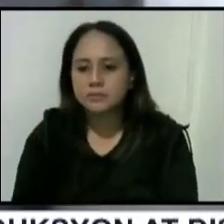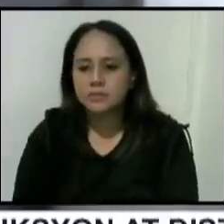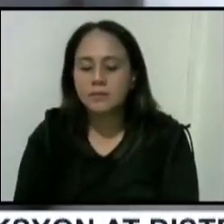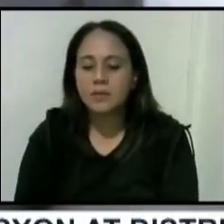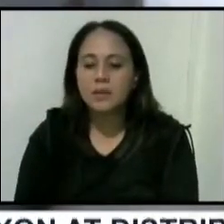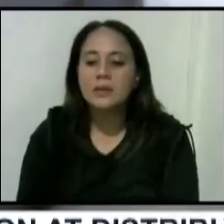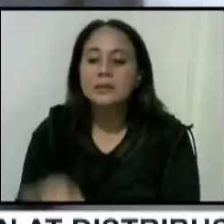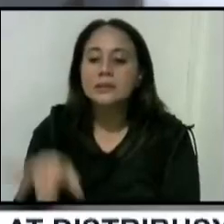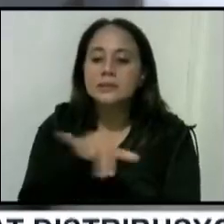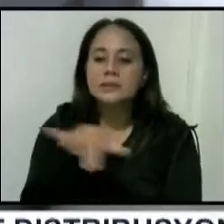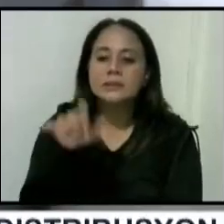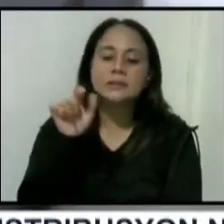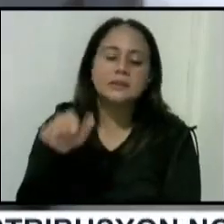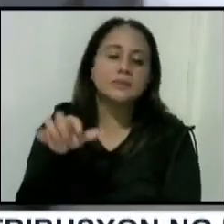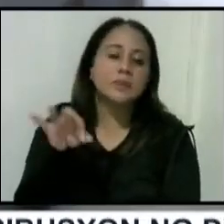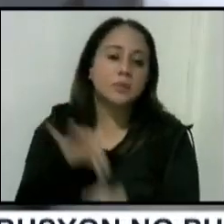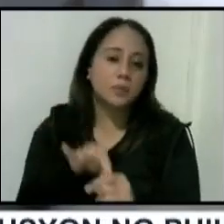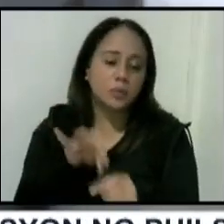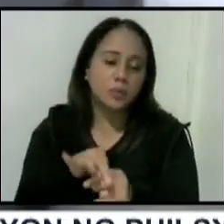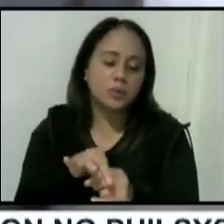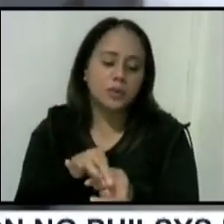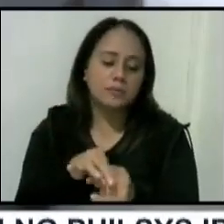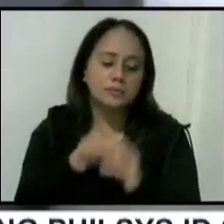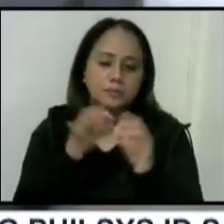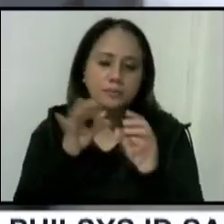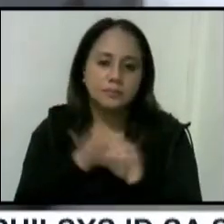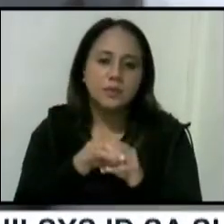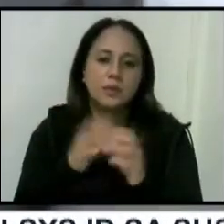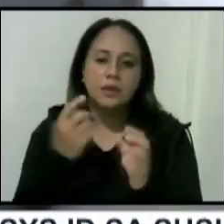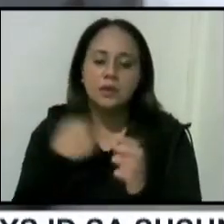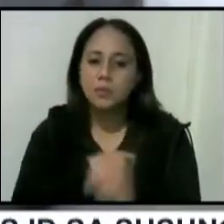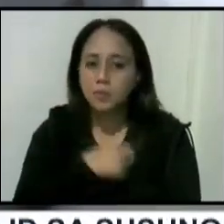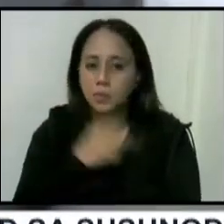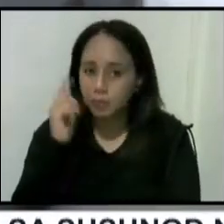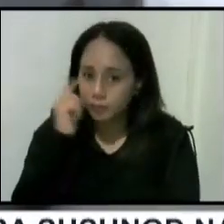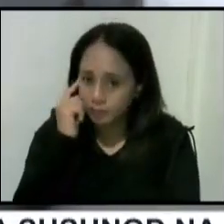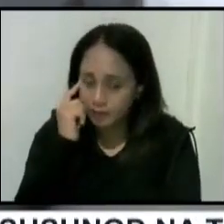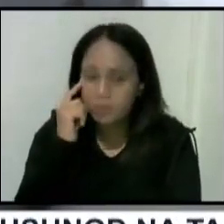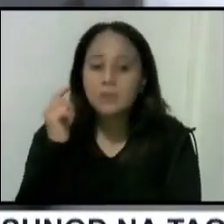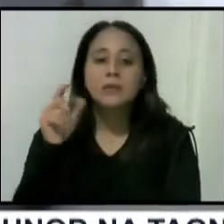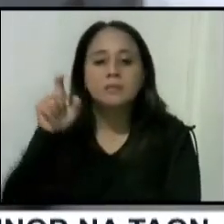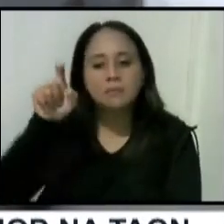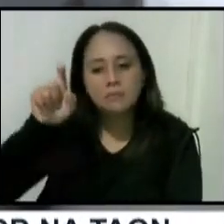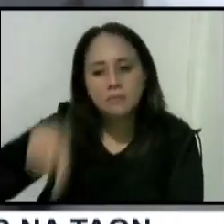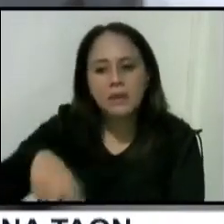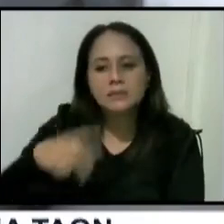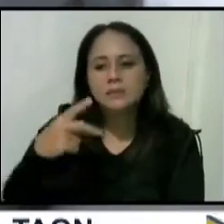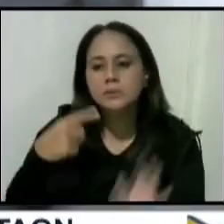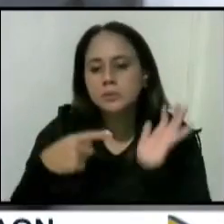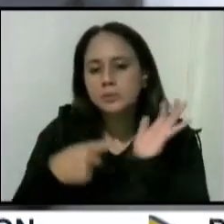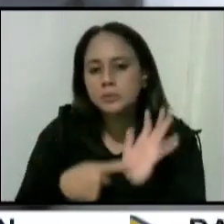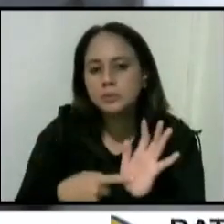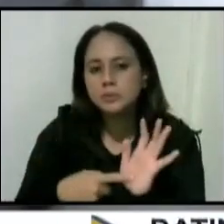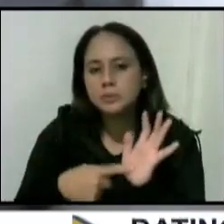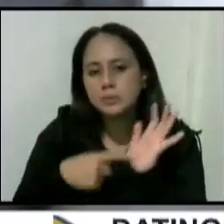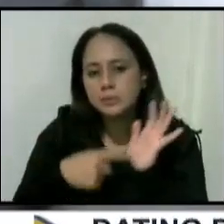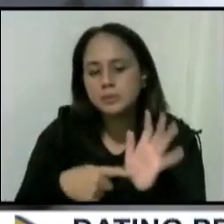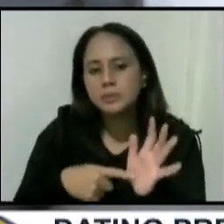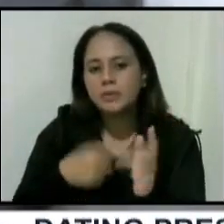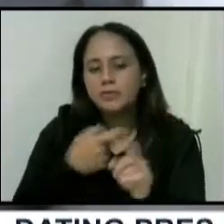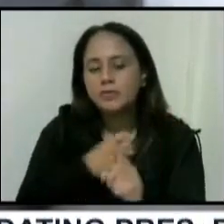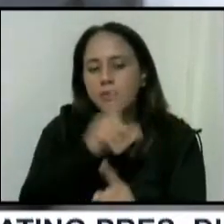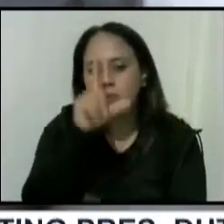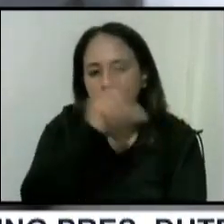sa mga programa at plataforma, no, ng ating gobyerno na dapat ipakita, no, sa mula Luzon